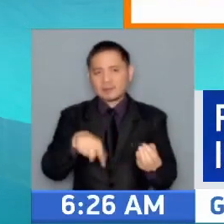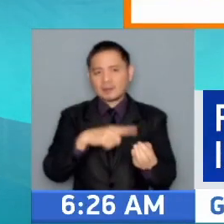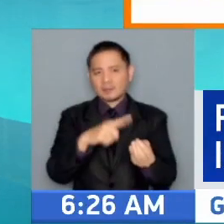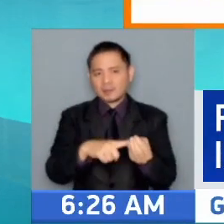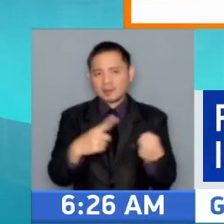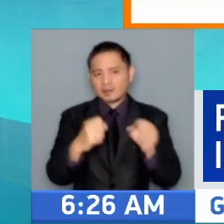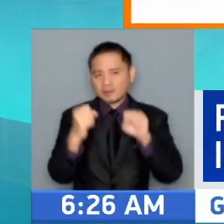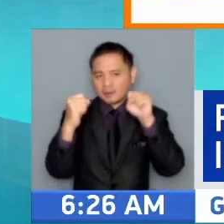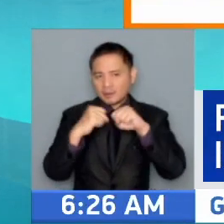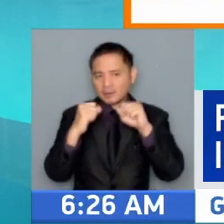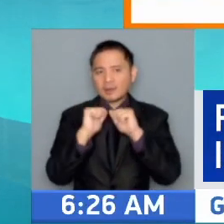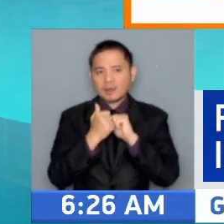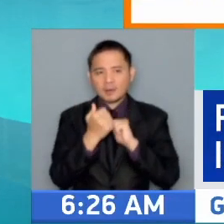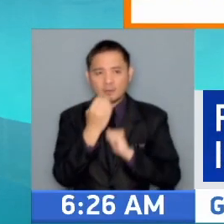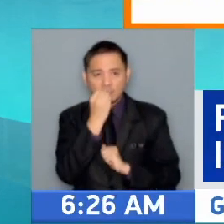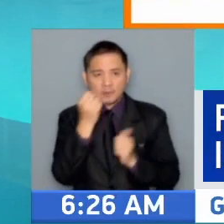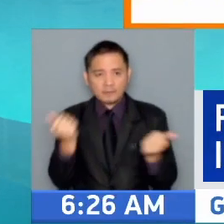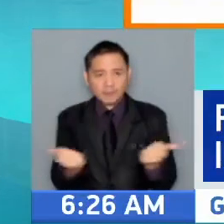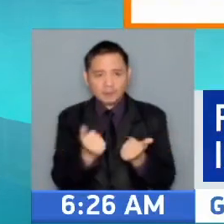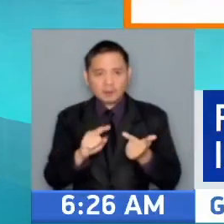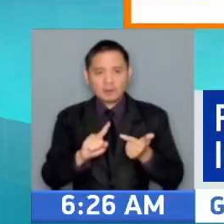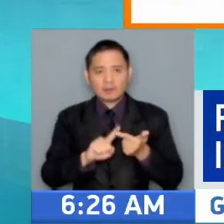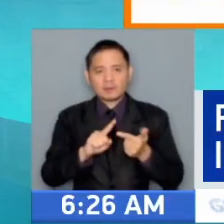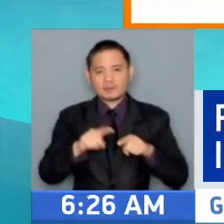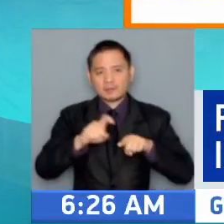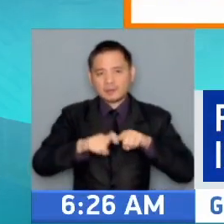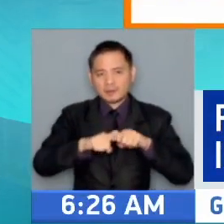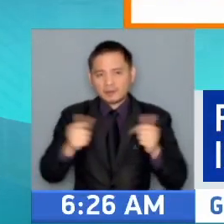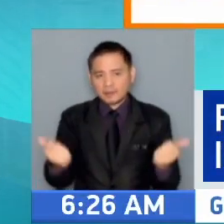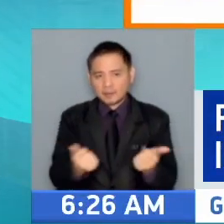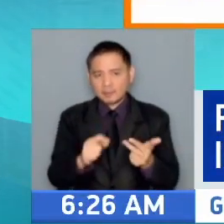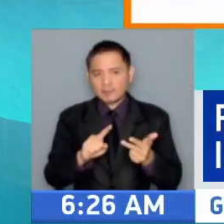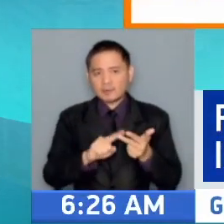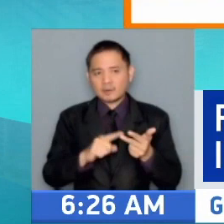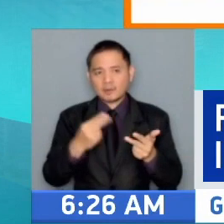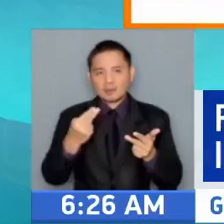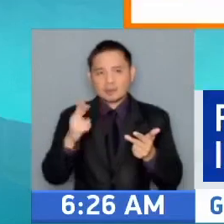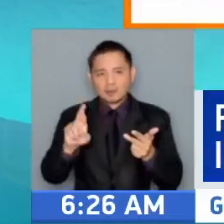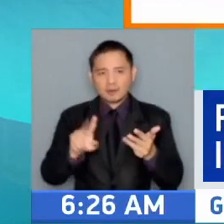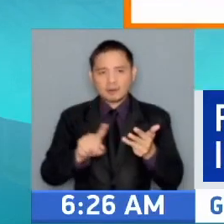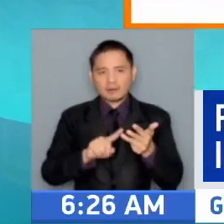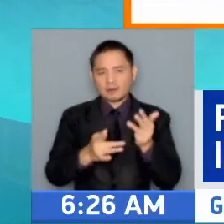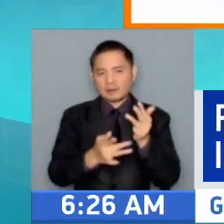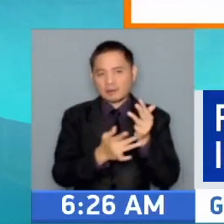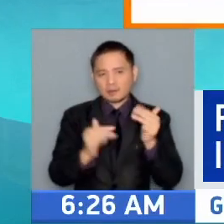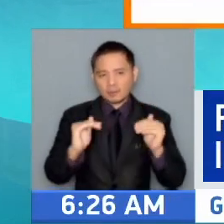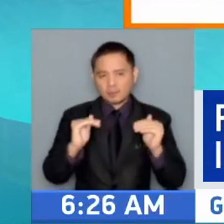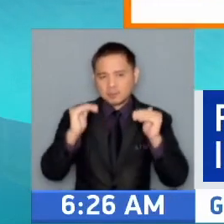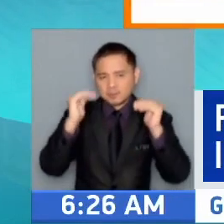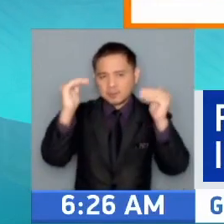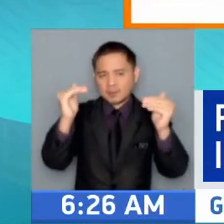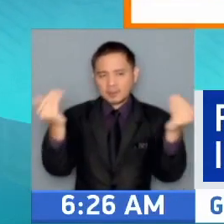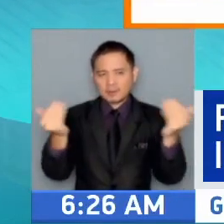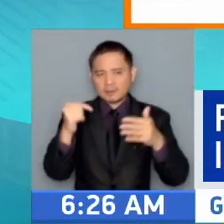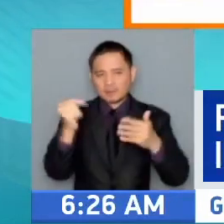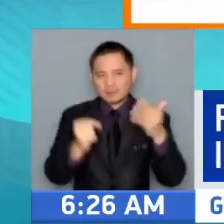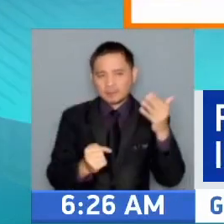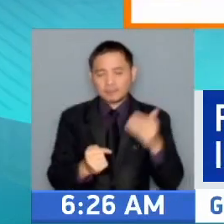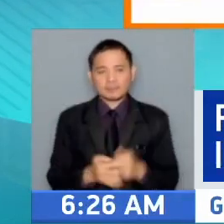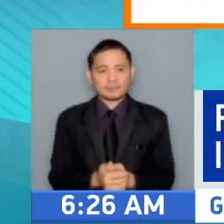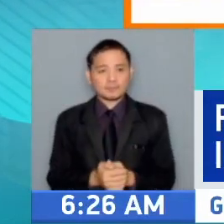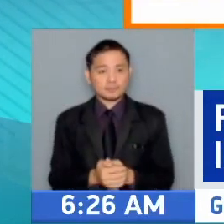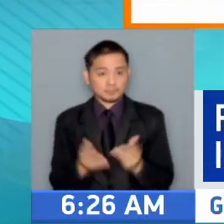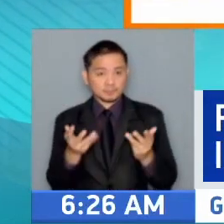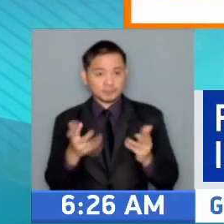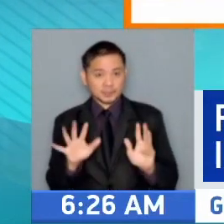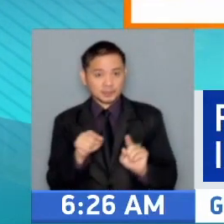security, energy security, human resource development at digitalization. Pagkatapos nito, bibisitahin ng Pangulo ang Filipino community